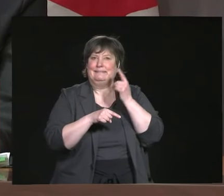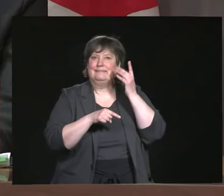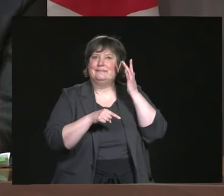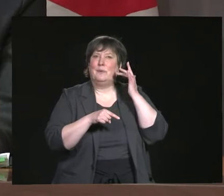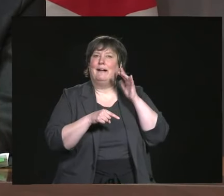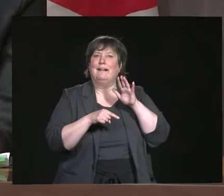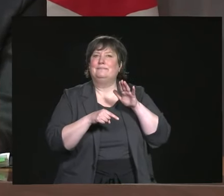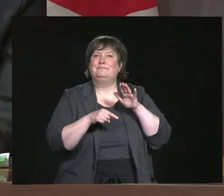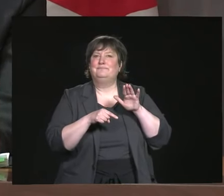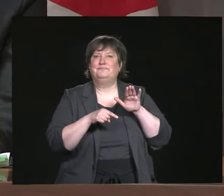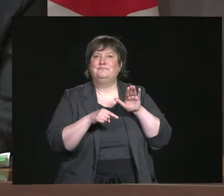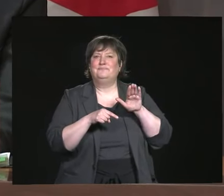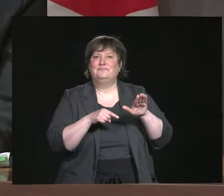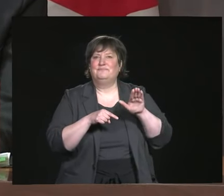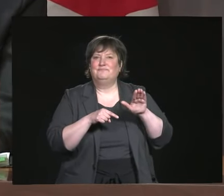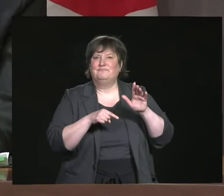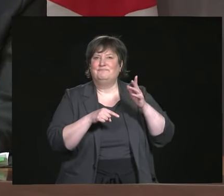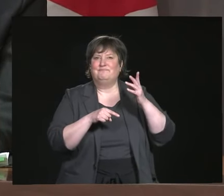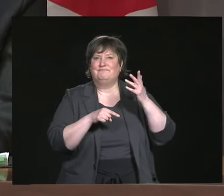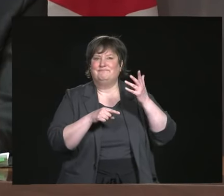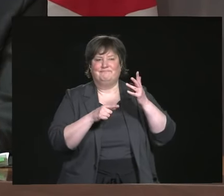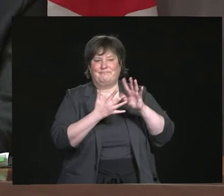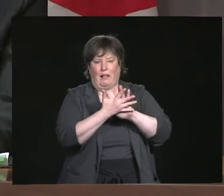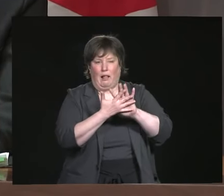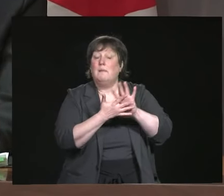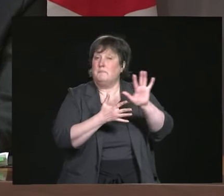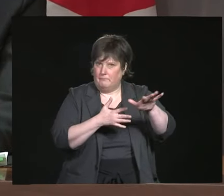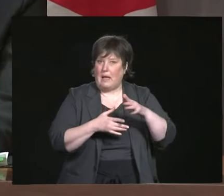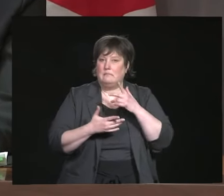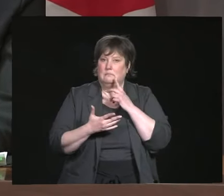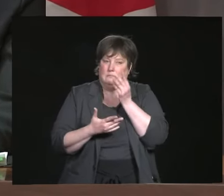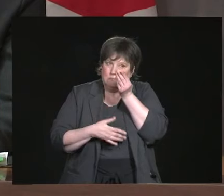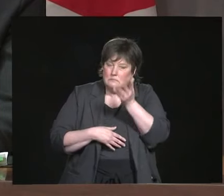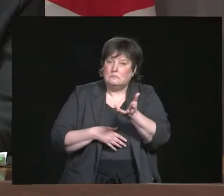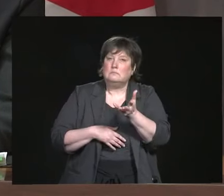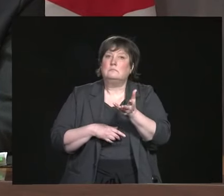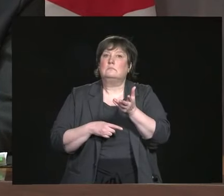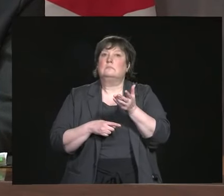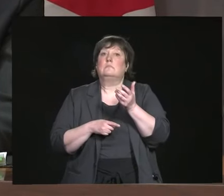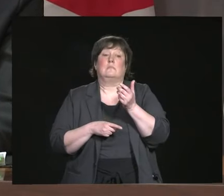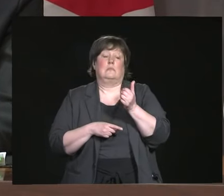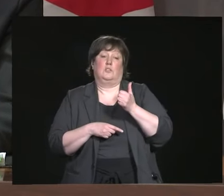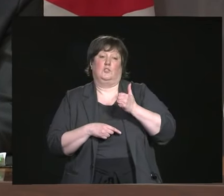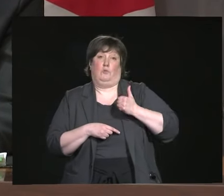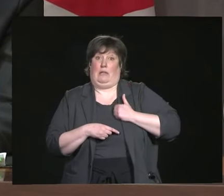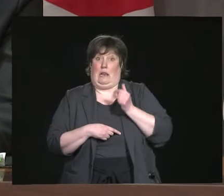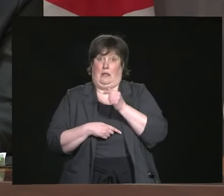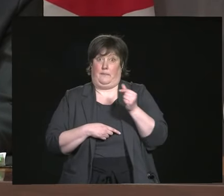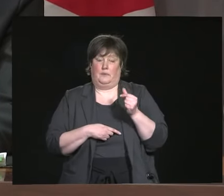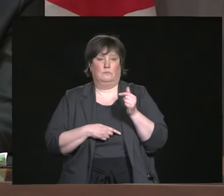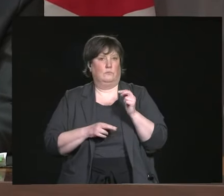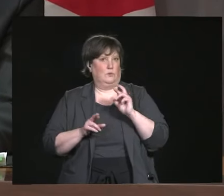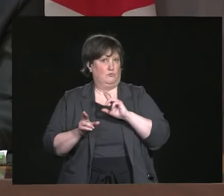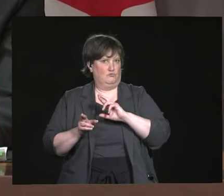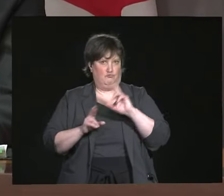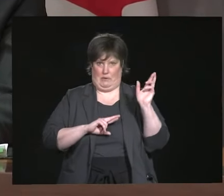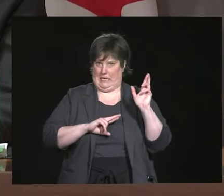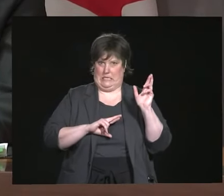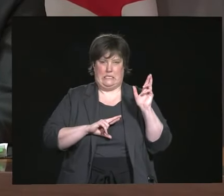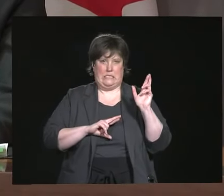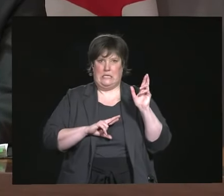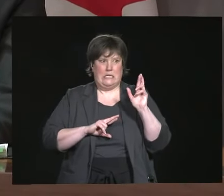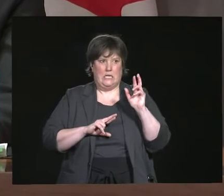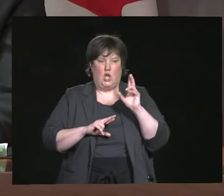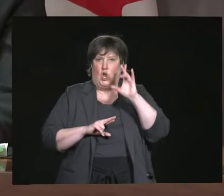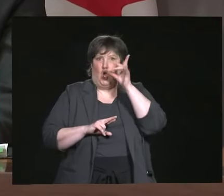canadien est en mode de mobilisation, pratiquement de guerre. Nous mettons toute la puissance industrielle du gouvernement et du Canada